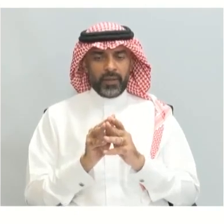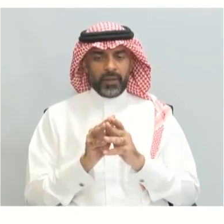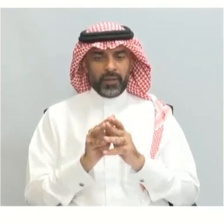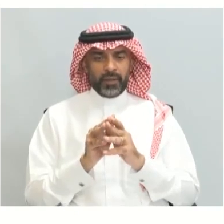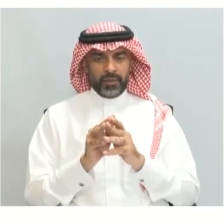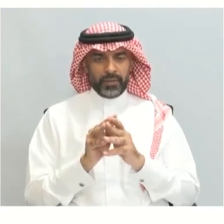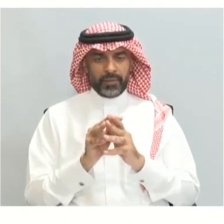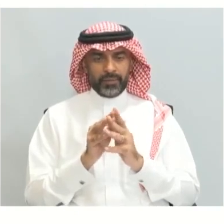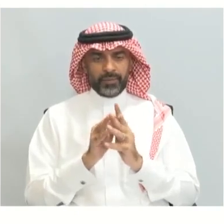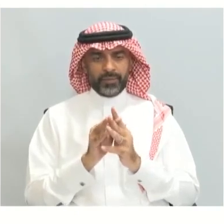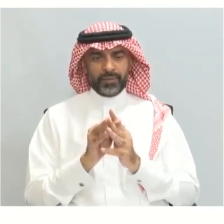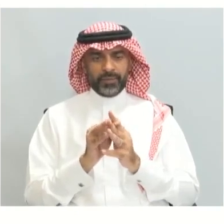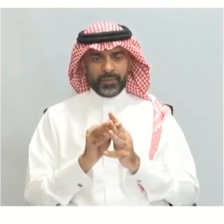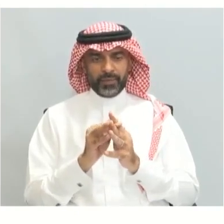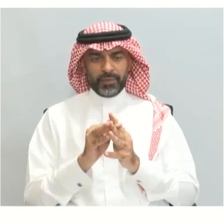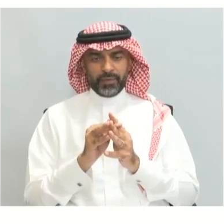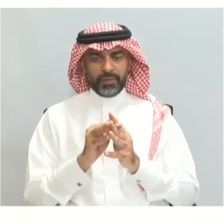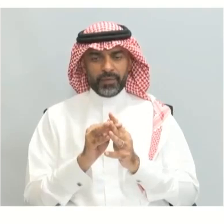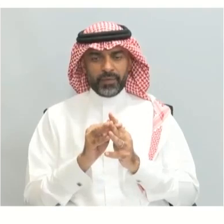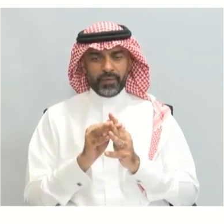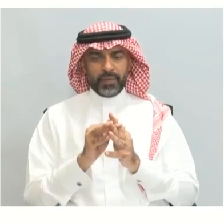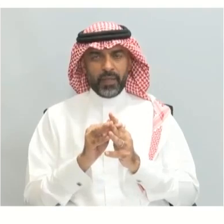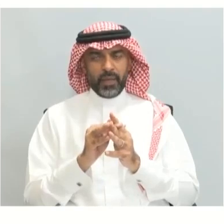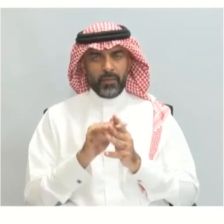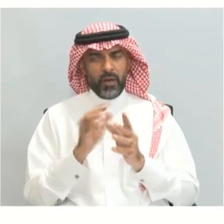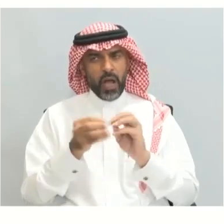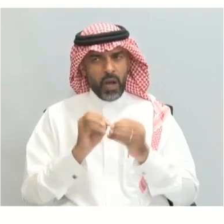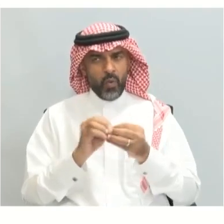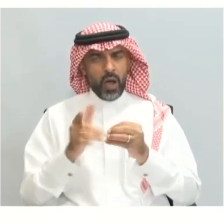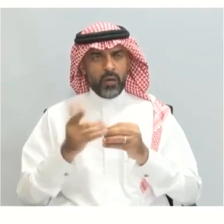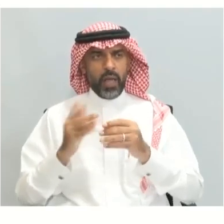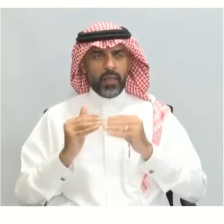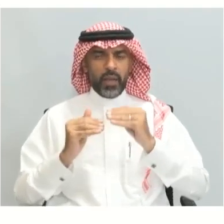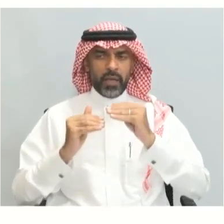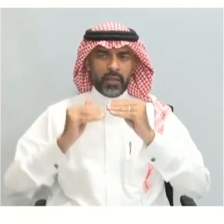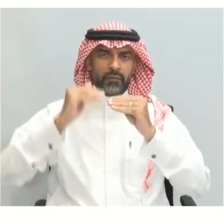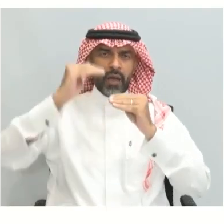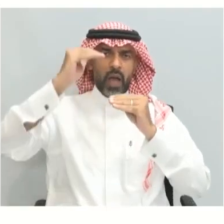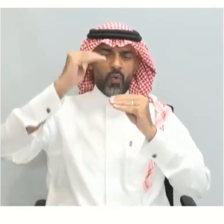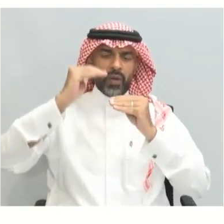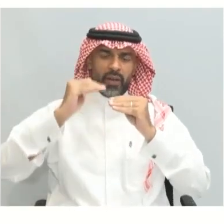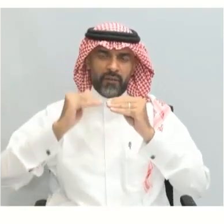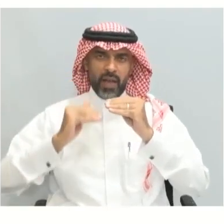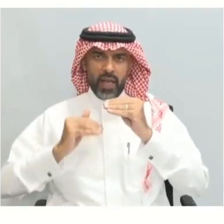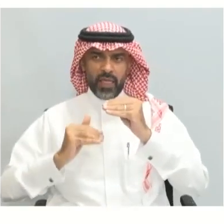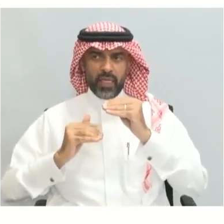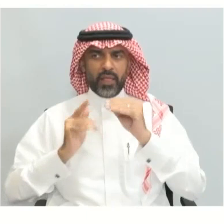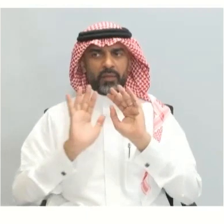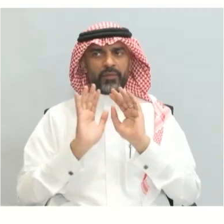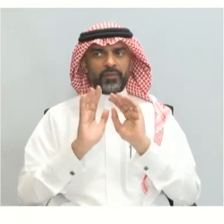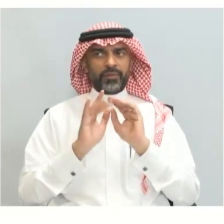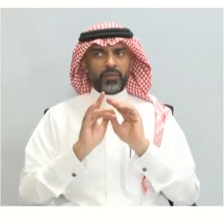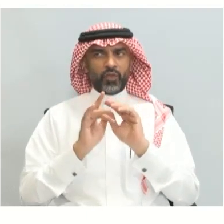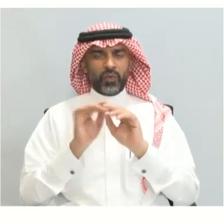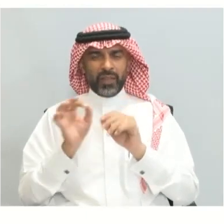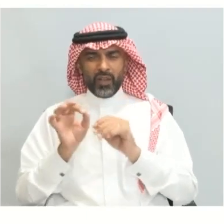ذلك بما تمثله من الوان بحسب الارتفاع والانخفاض في الاقسام القريبه من اللون الاخضر